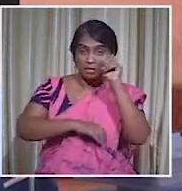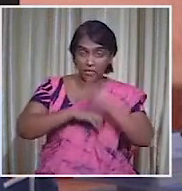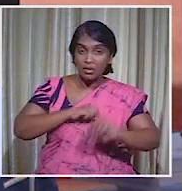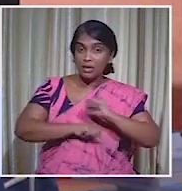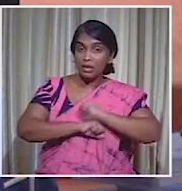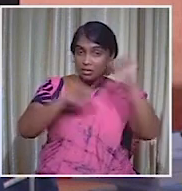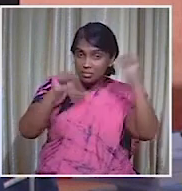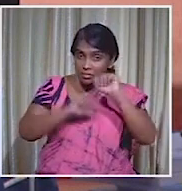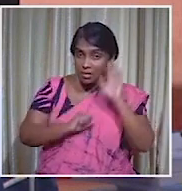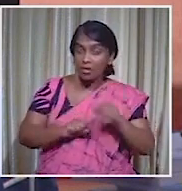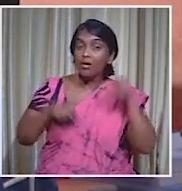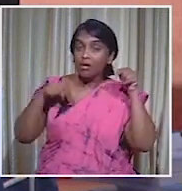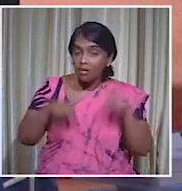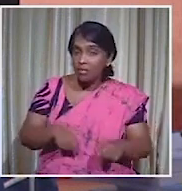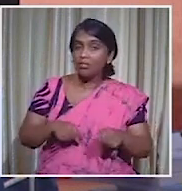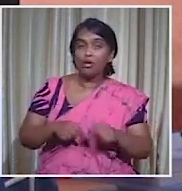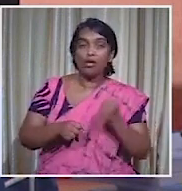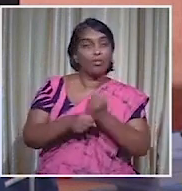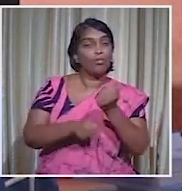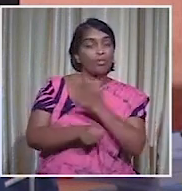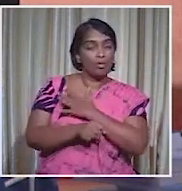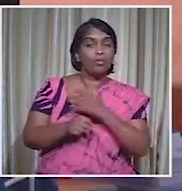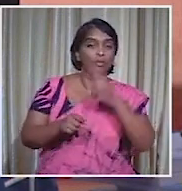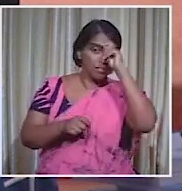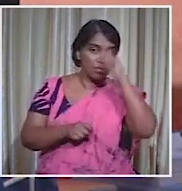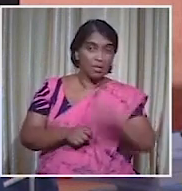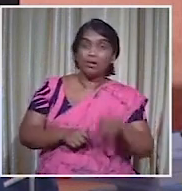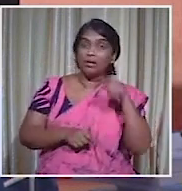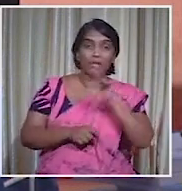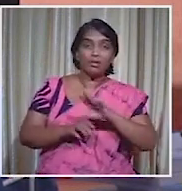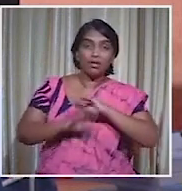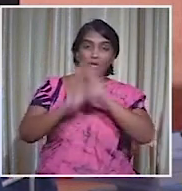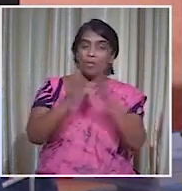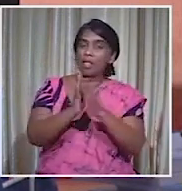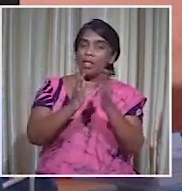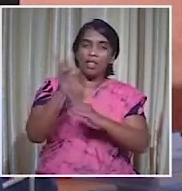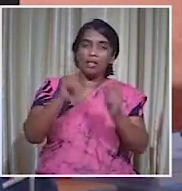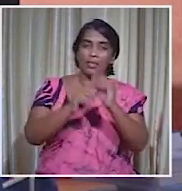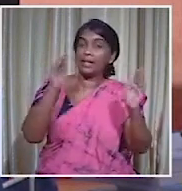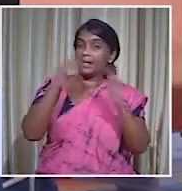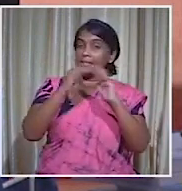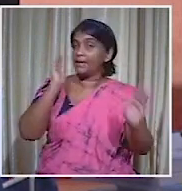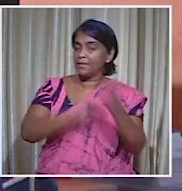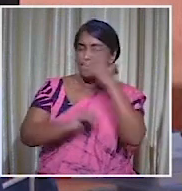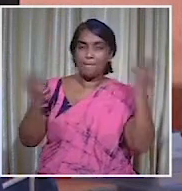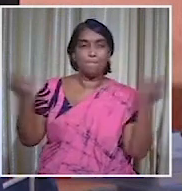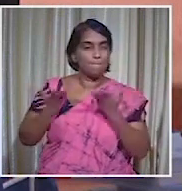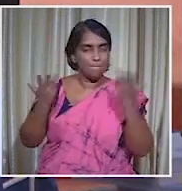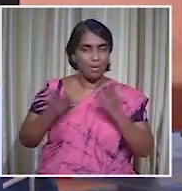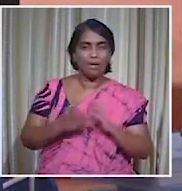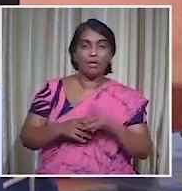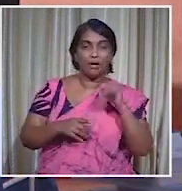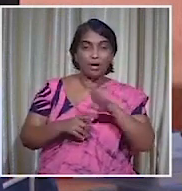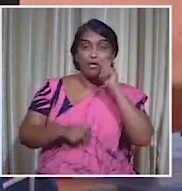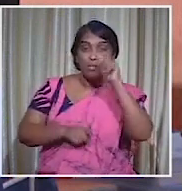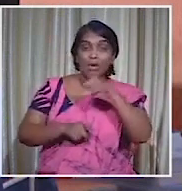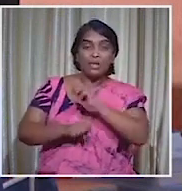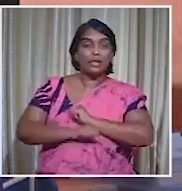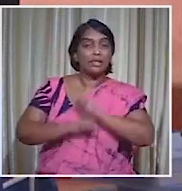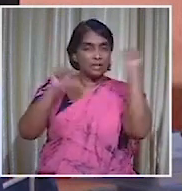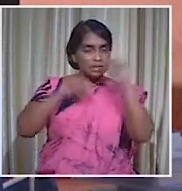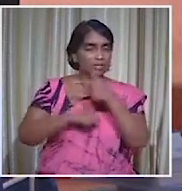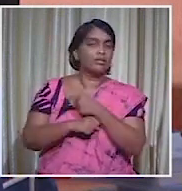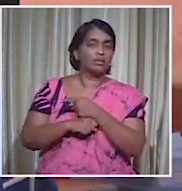උද්ඝෝෂණ කරා නම් මේ වෙනකොට ගෝඨාභය රාජපක්ෂ මහත්තයා විතර නෙමෙයි මෙතන එකයි මත කෙනෙක්වත් ගෙදර යන්න බැරි කරනවා මේ ජනතාව උද්ඝෝෂණය